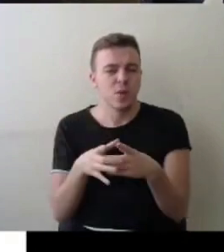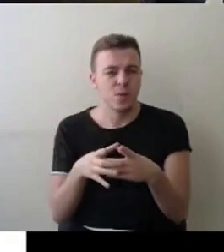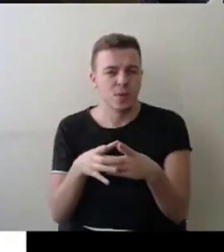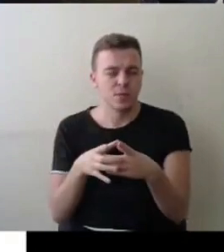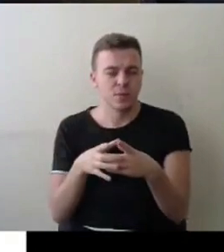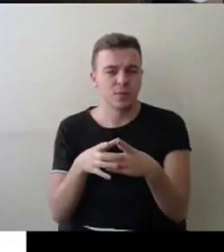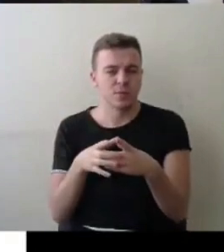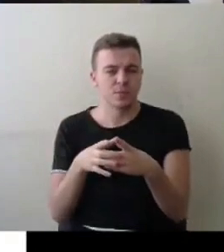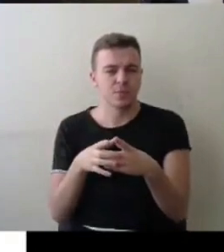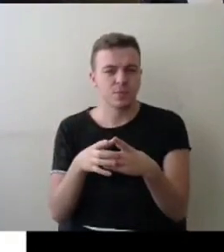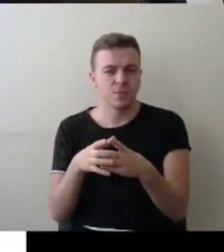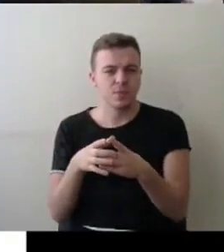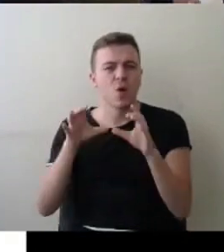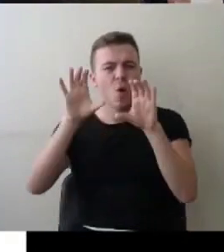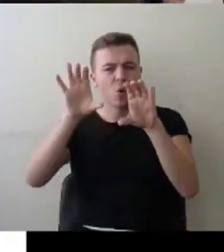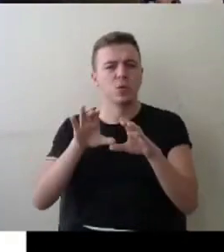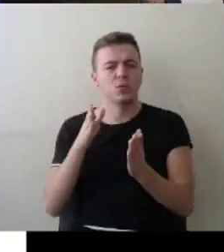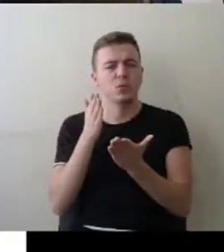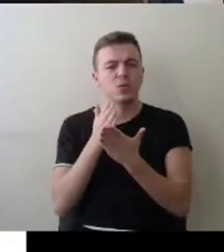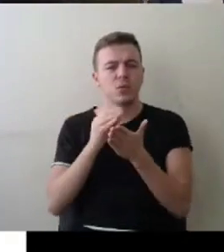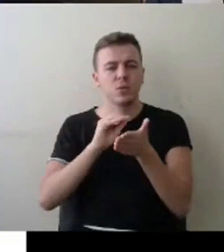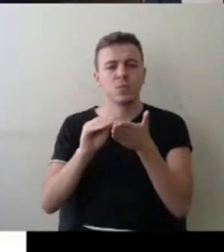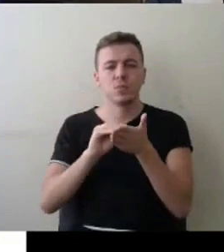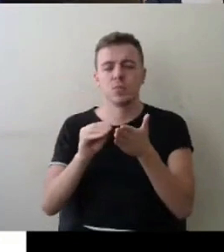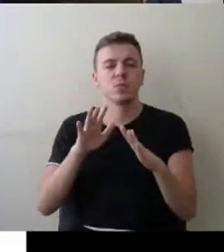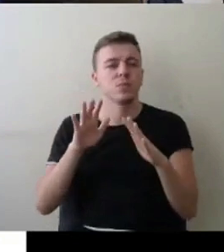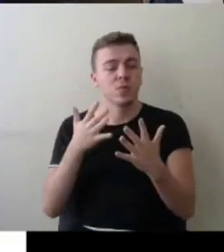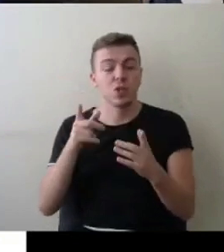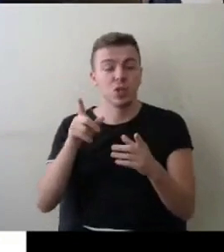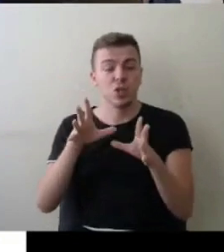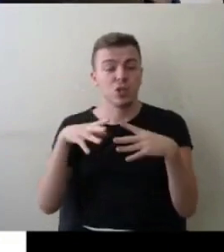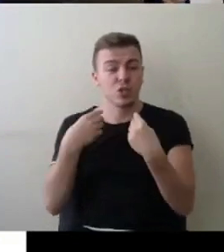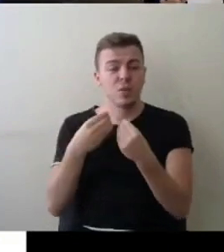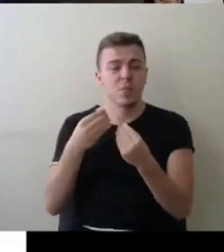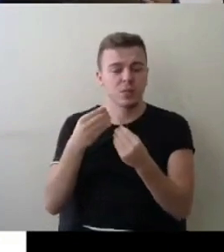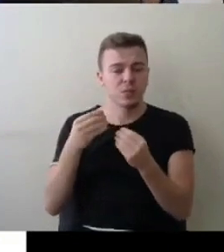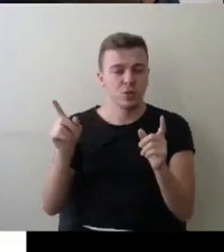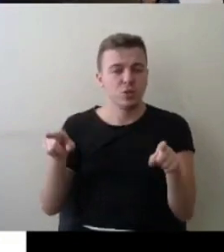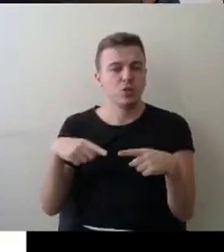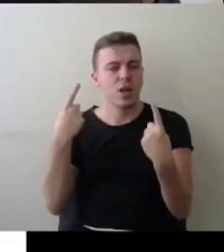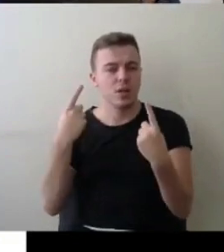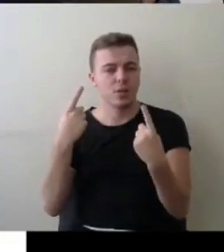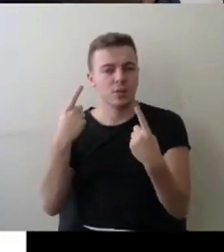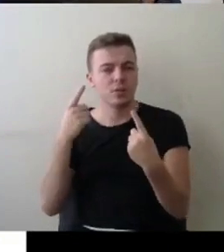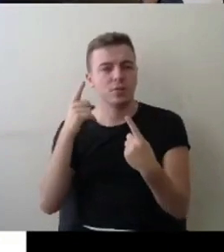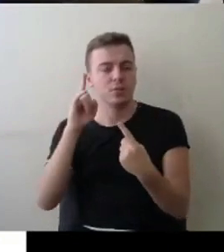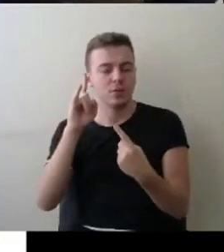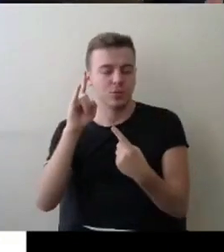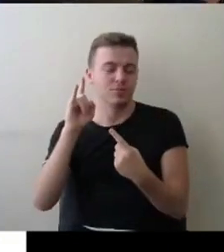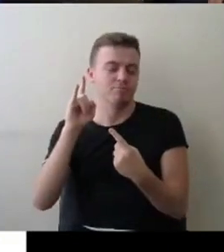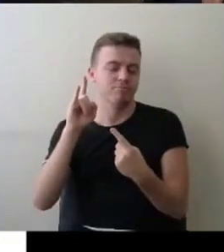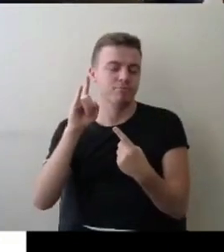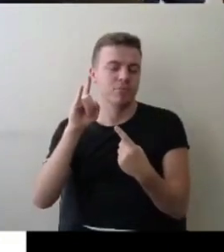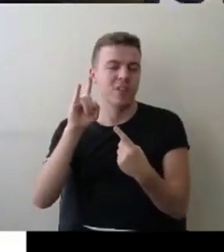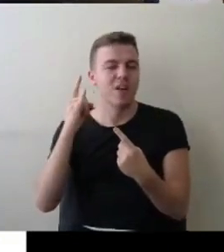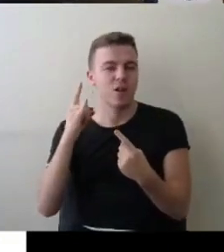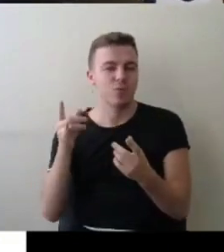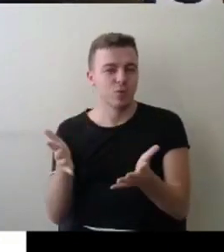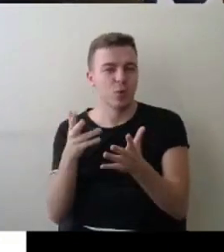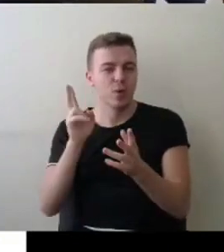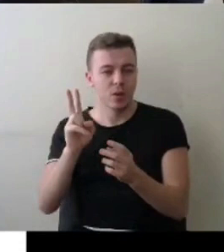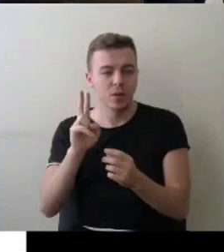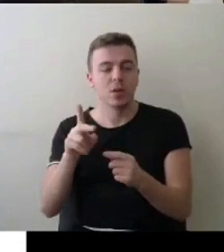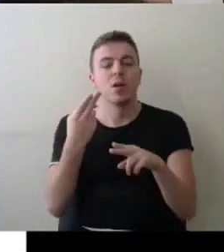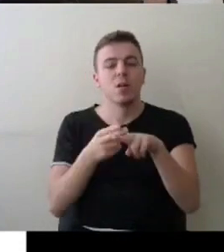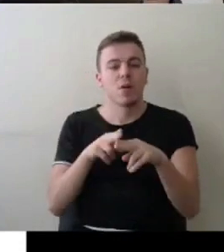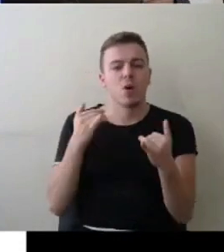Konstitucija kalba apie tai, kad, reiškia, iškelia šeimas auginančias vaikus. Ir suprantam turbūt dėl ko. Ne? Nu ir kiti, aišku, šeimos požymiai